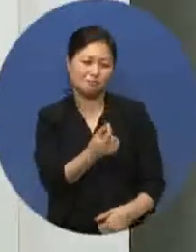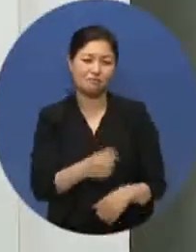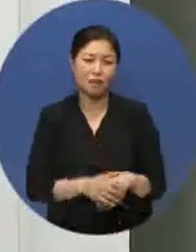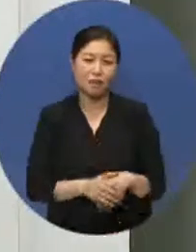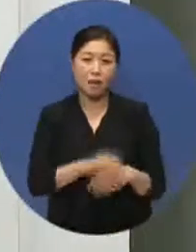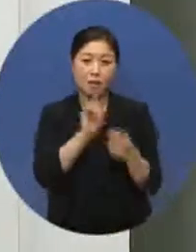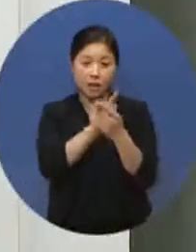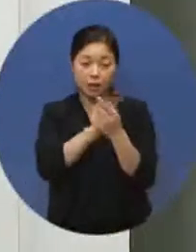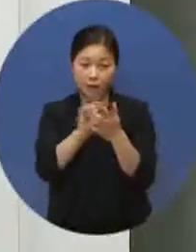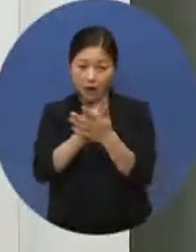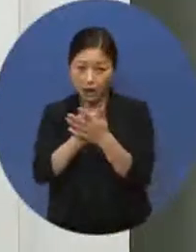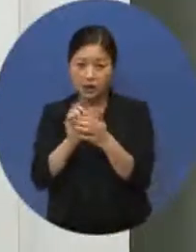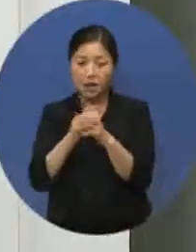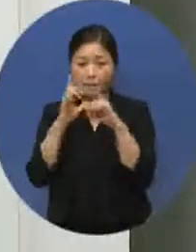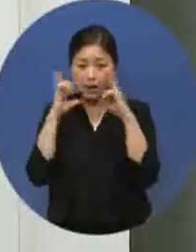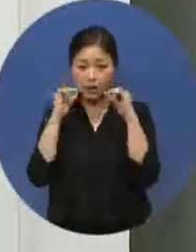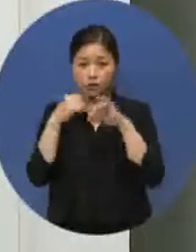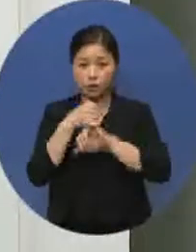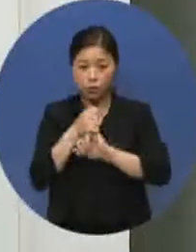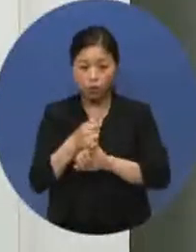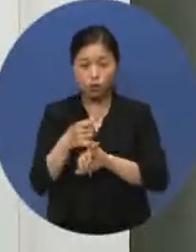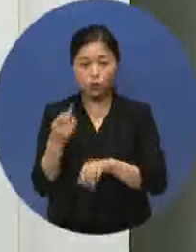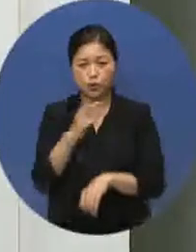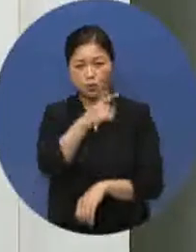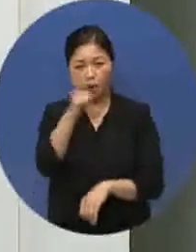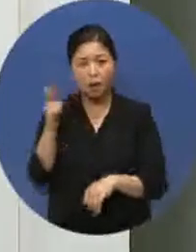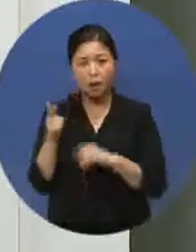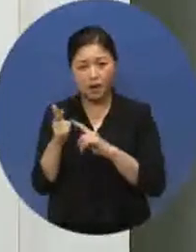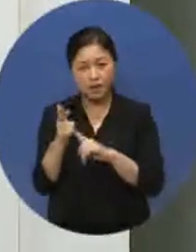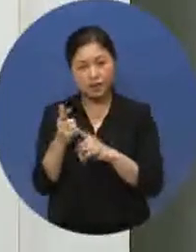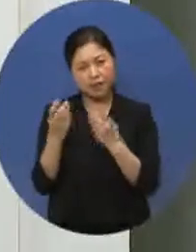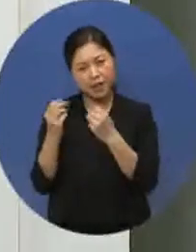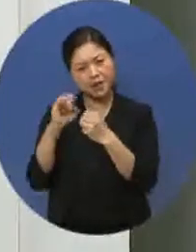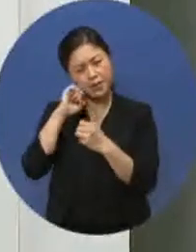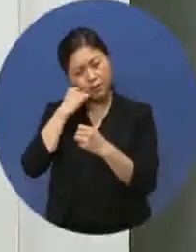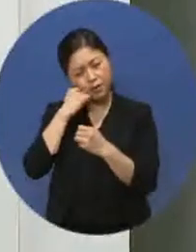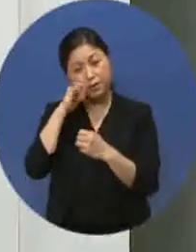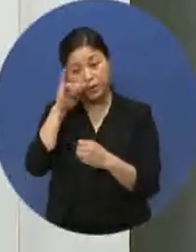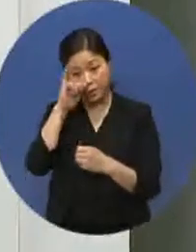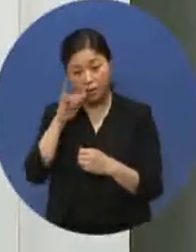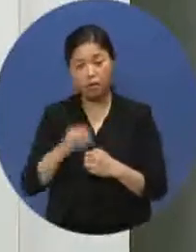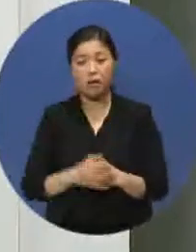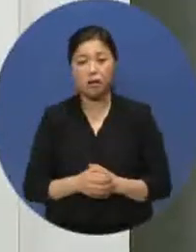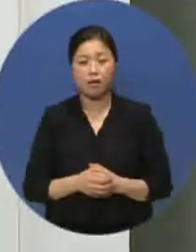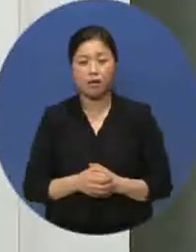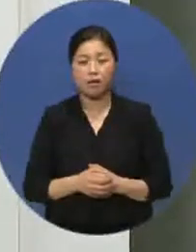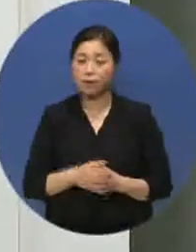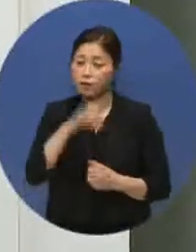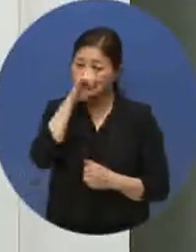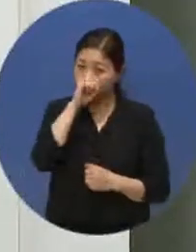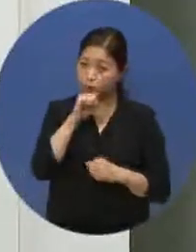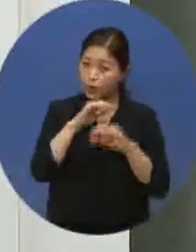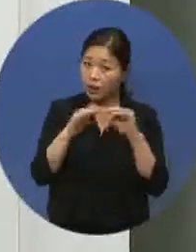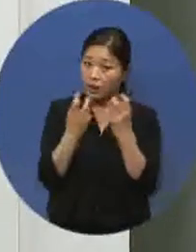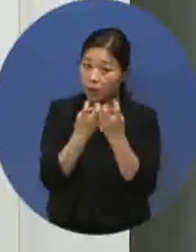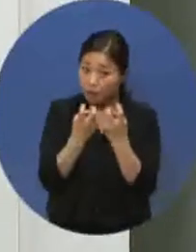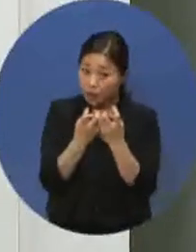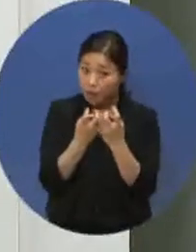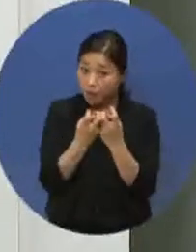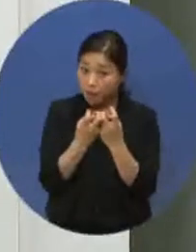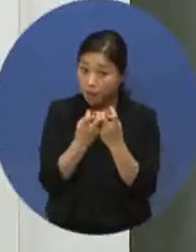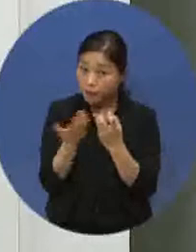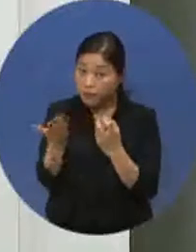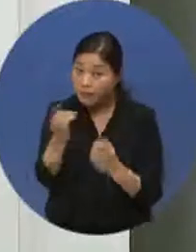하려면 마스크를 착용해야 네. 하고 여러 가지 어려움이 많은데 뭐 좋은 대책, 대안을